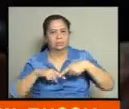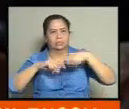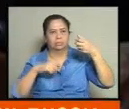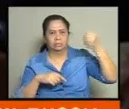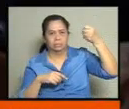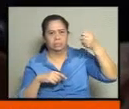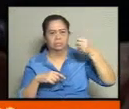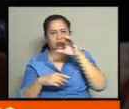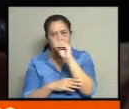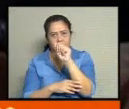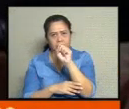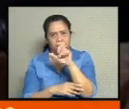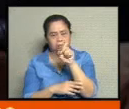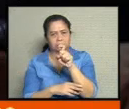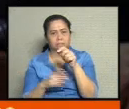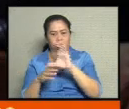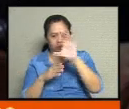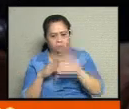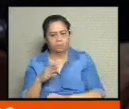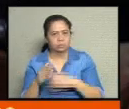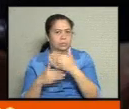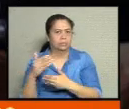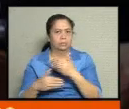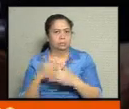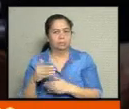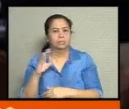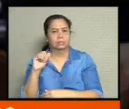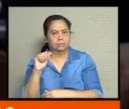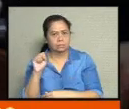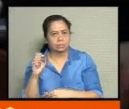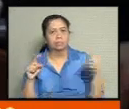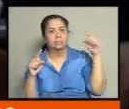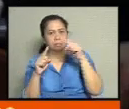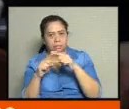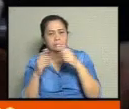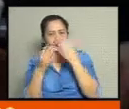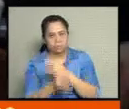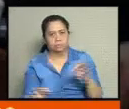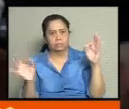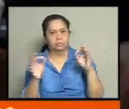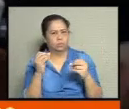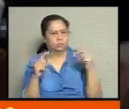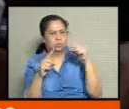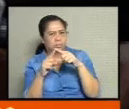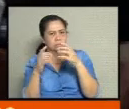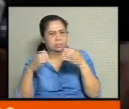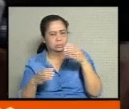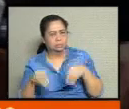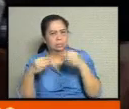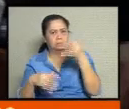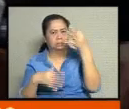cases, they have to complete no yung process dun sa kaso nila till they will be released or until the court give